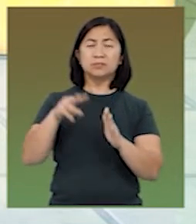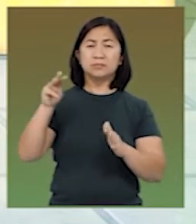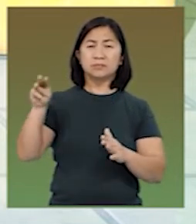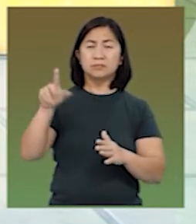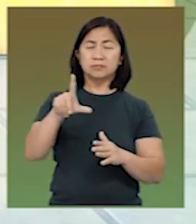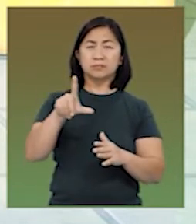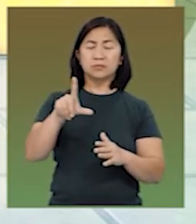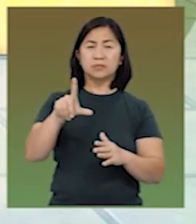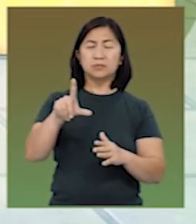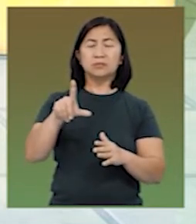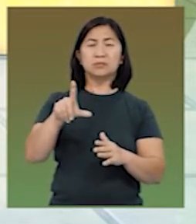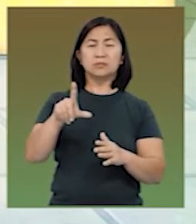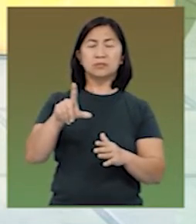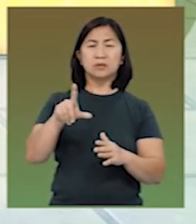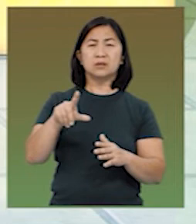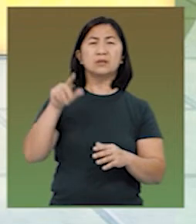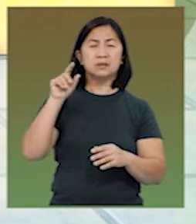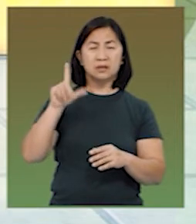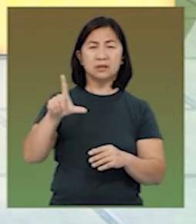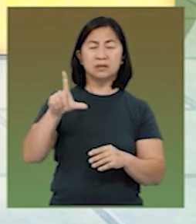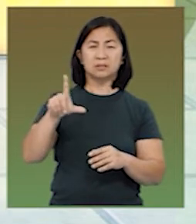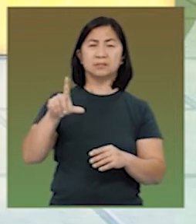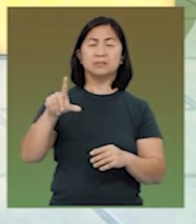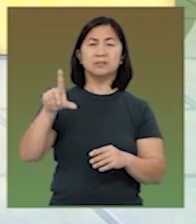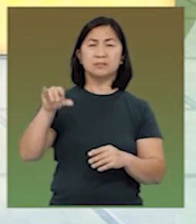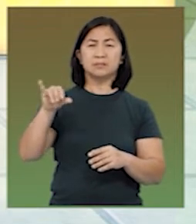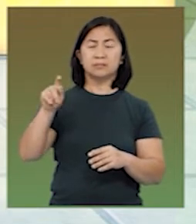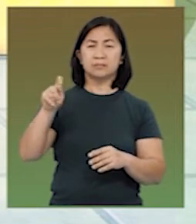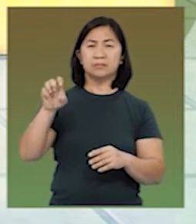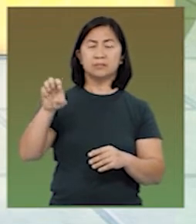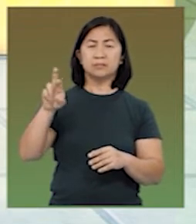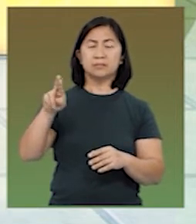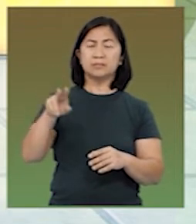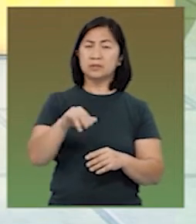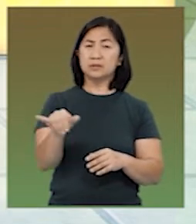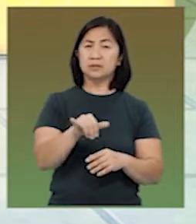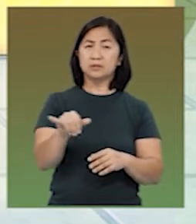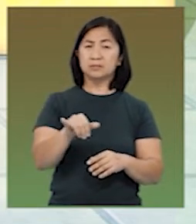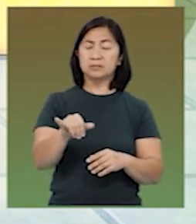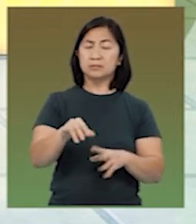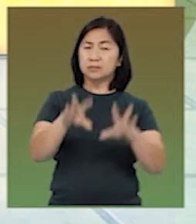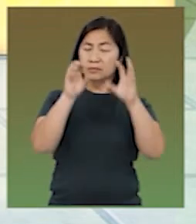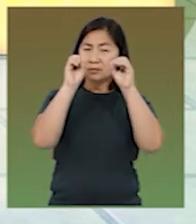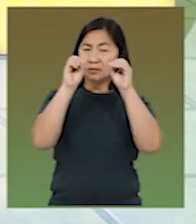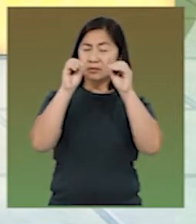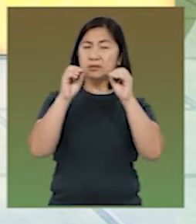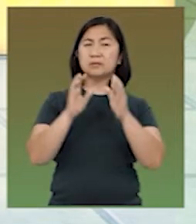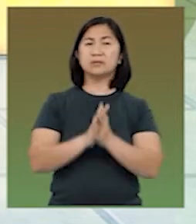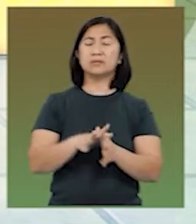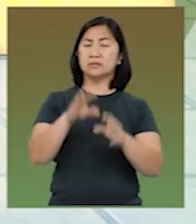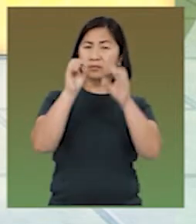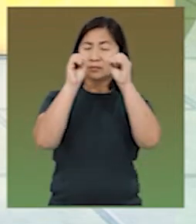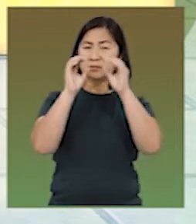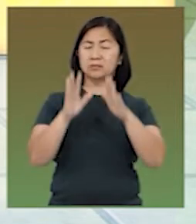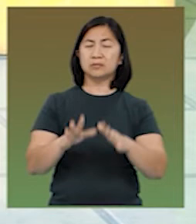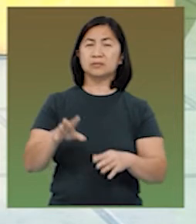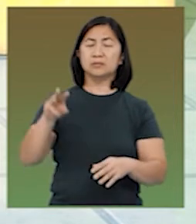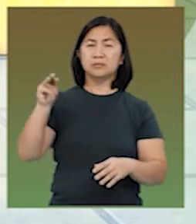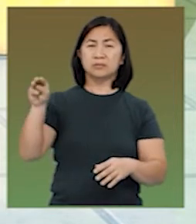ng milliliter, samantalang ang L ay liter. Katulad po ito ng itinuro ni